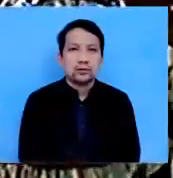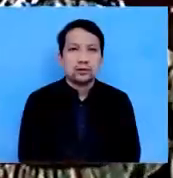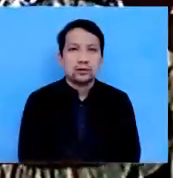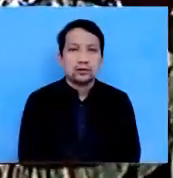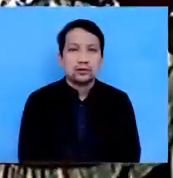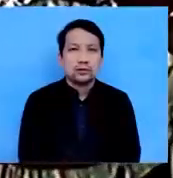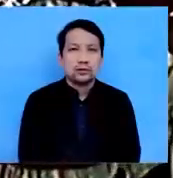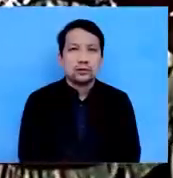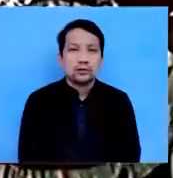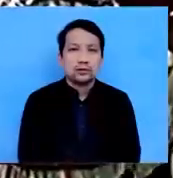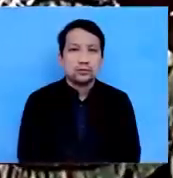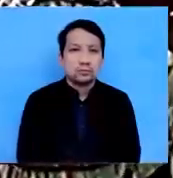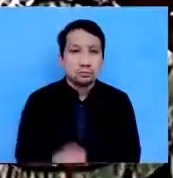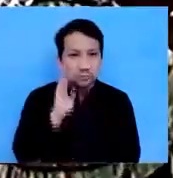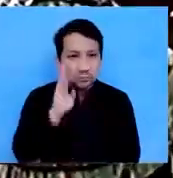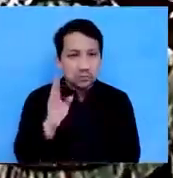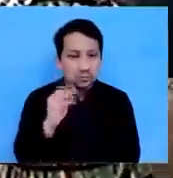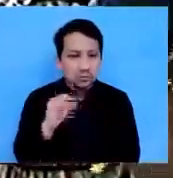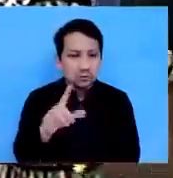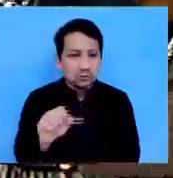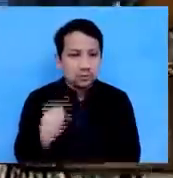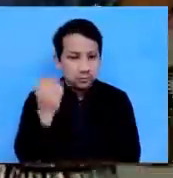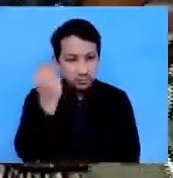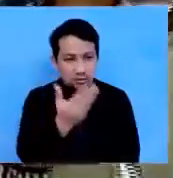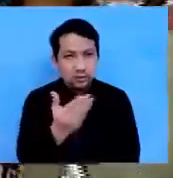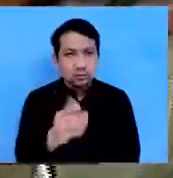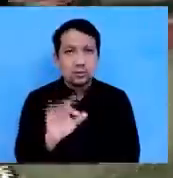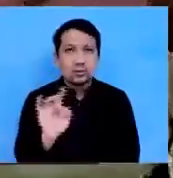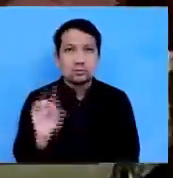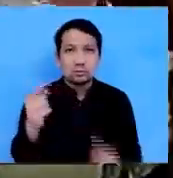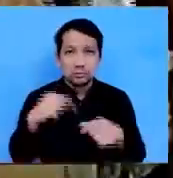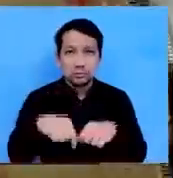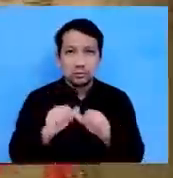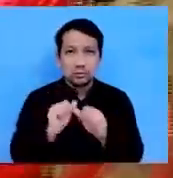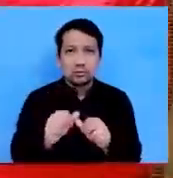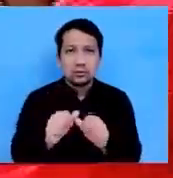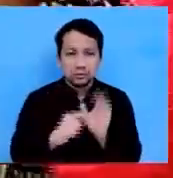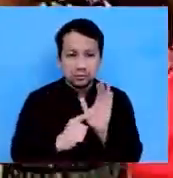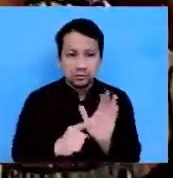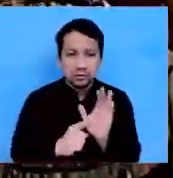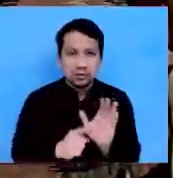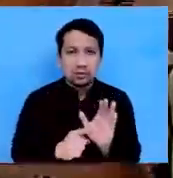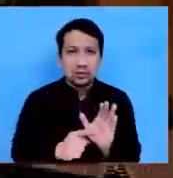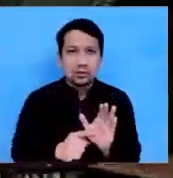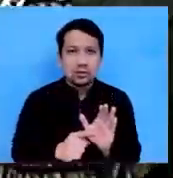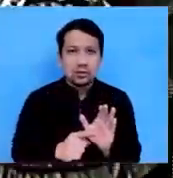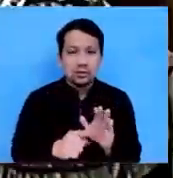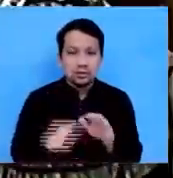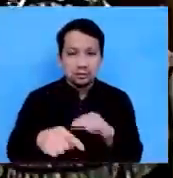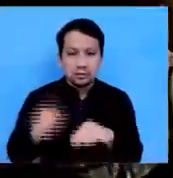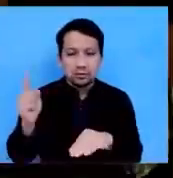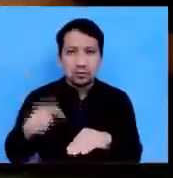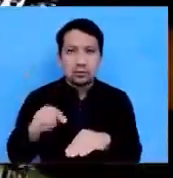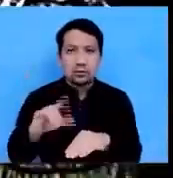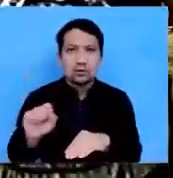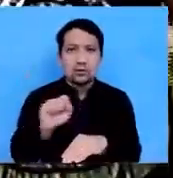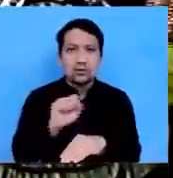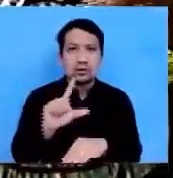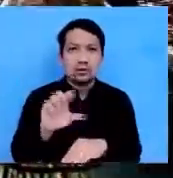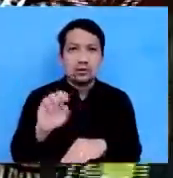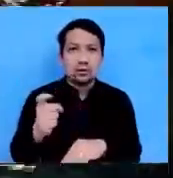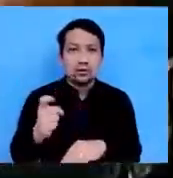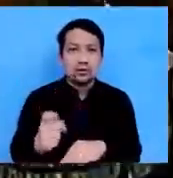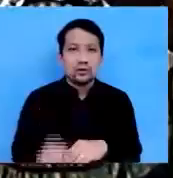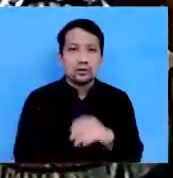Bok Mean, good news naman para sa mga motorista magpapatupad ng toll holiday ang SLEX, STAR,